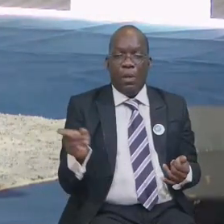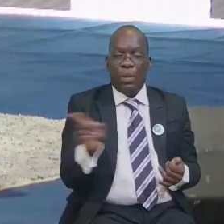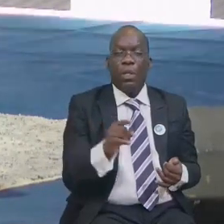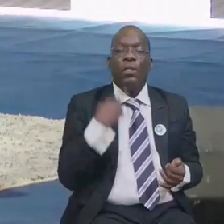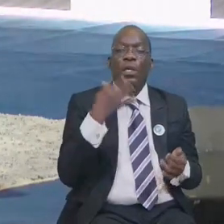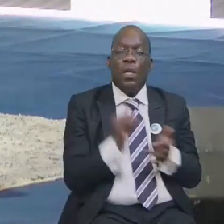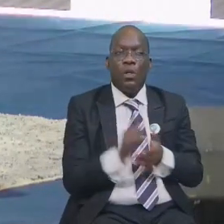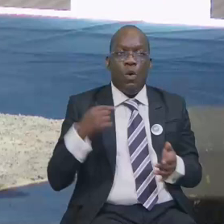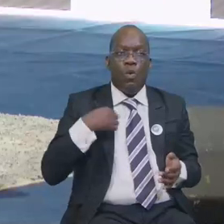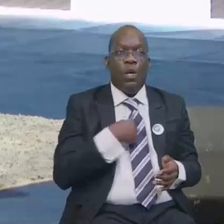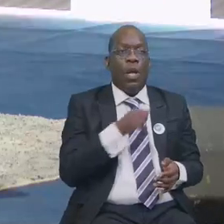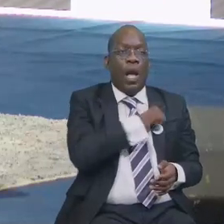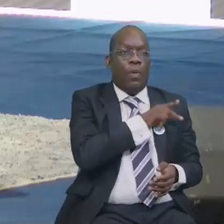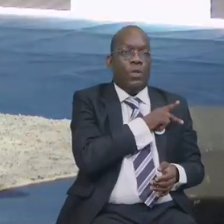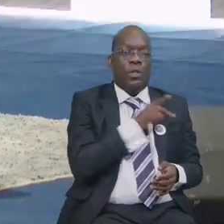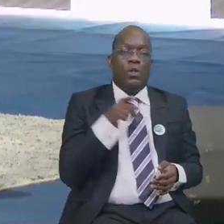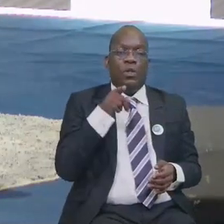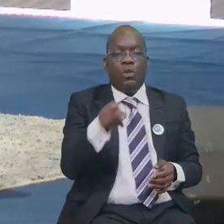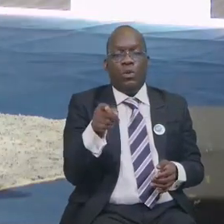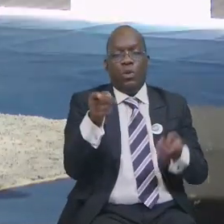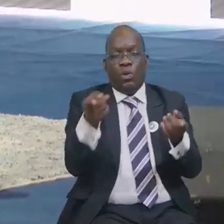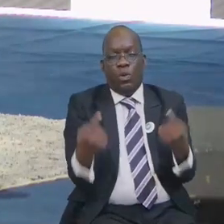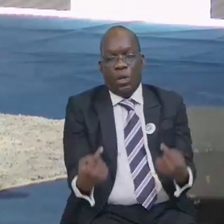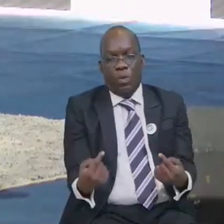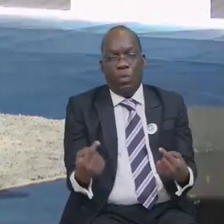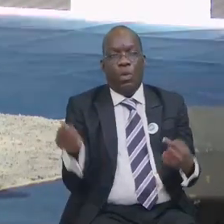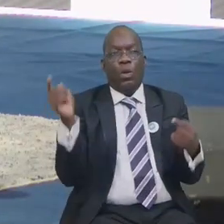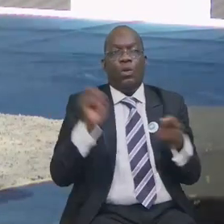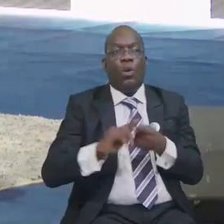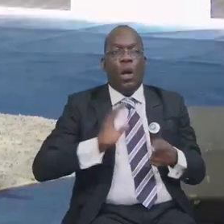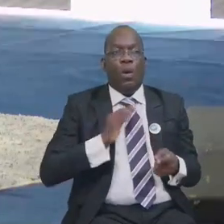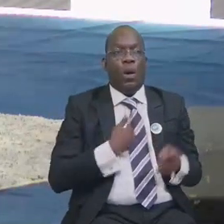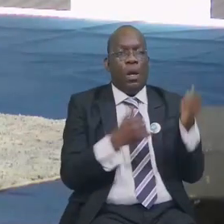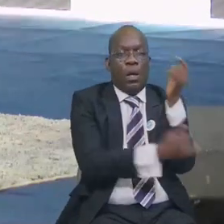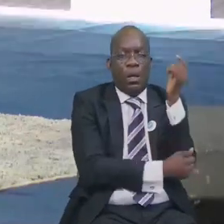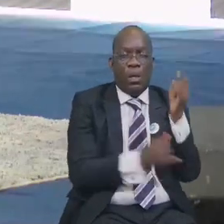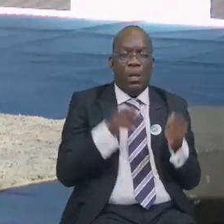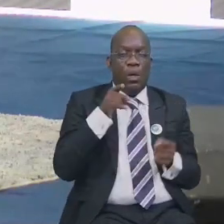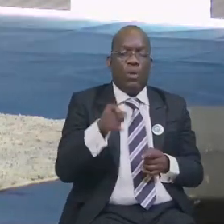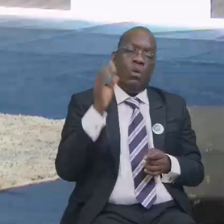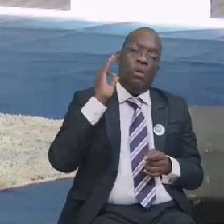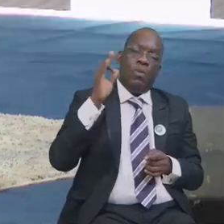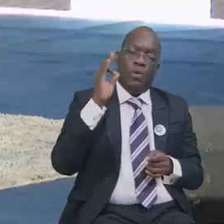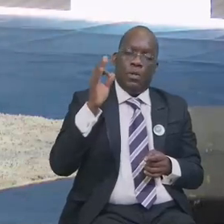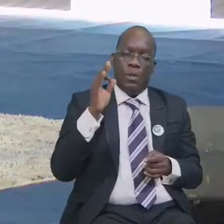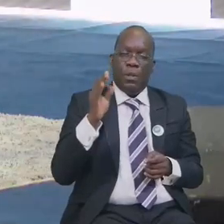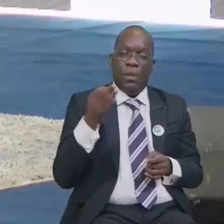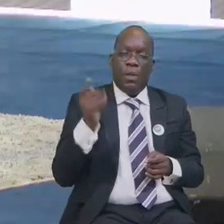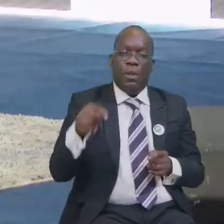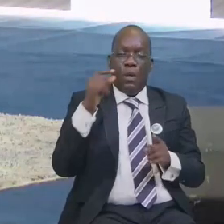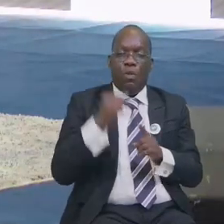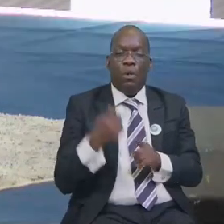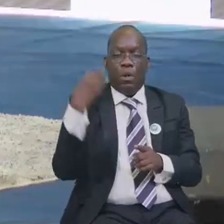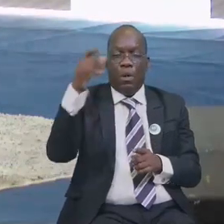t'apprécions, tu es venu dans notre pays. et tu prêches la parole de